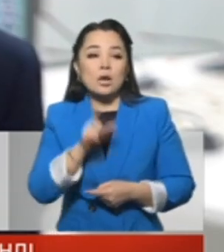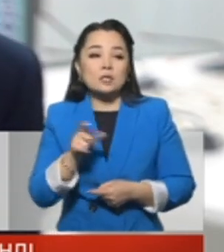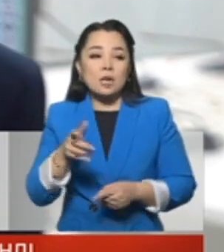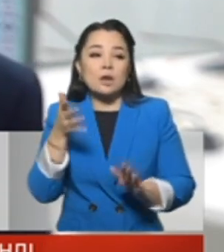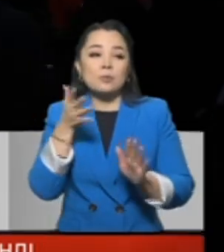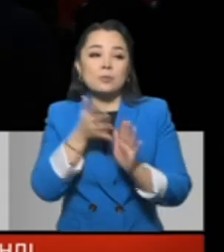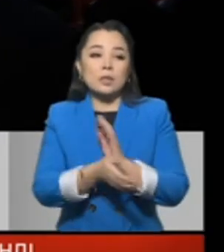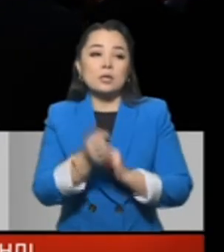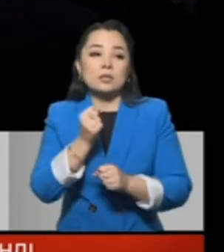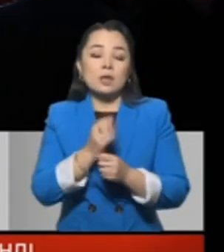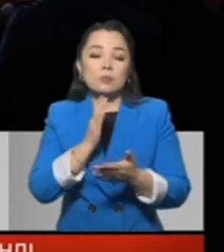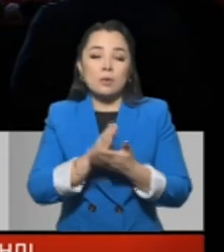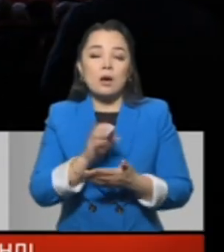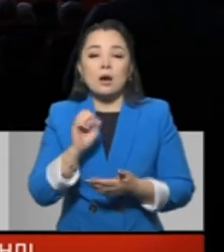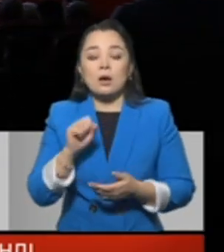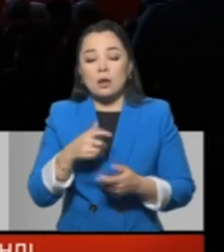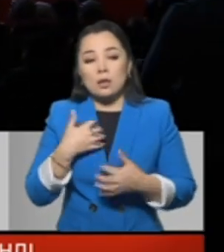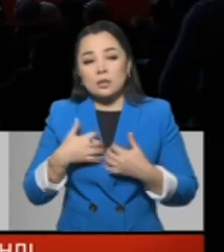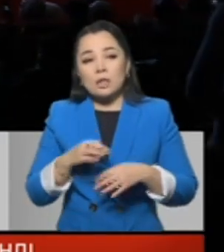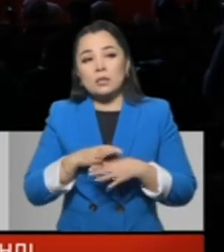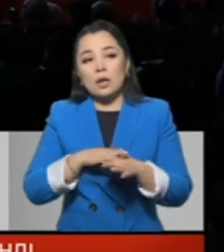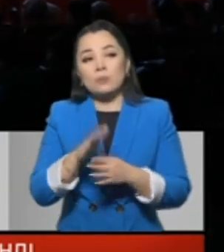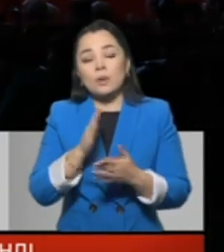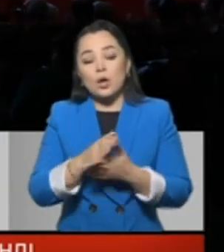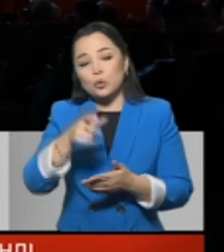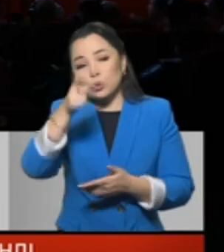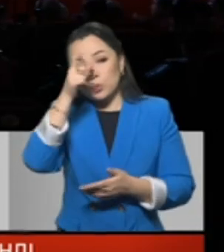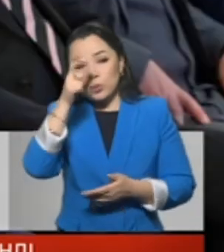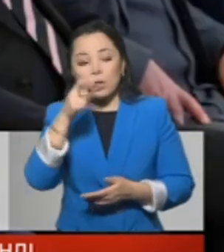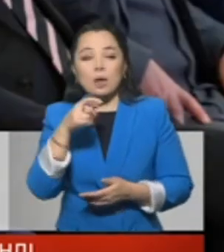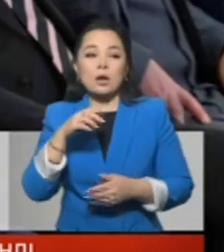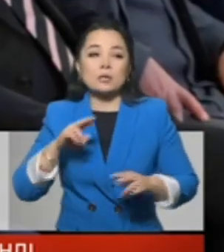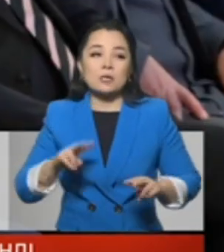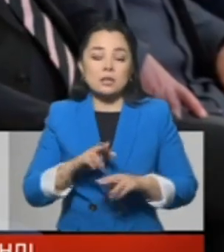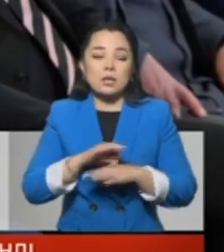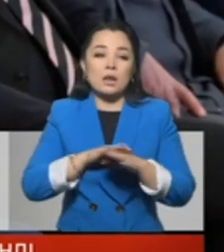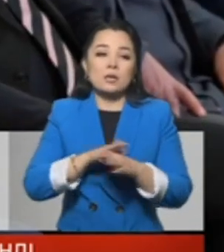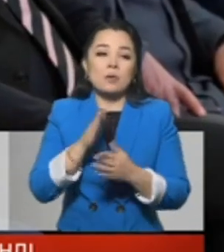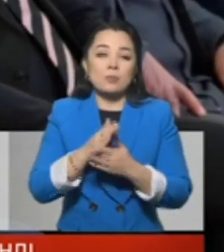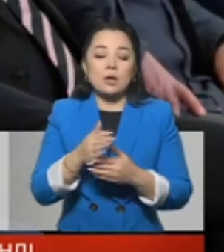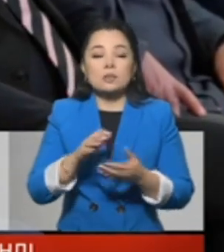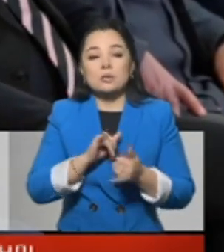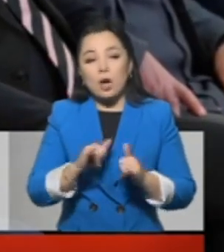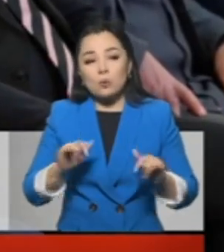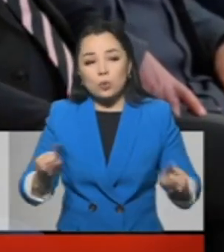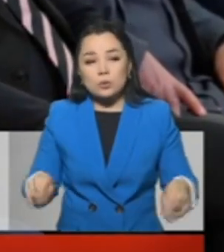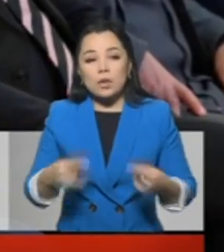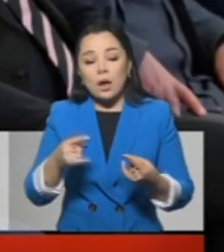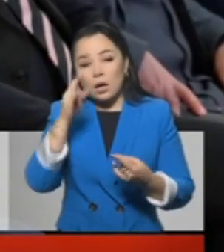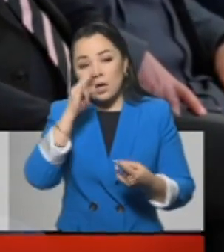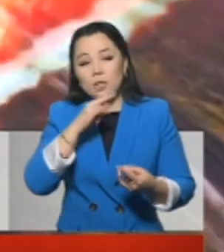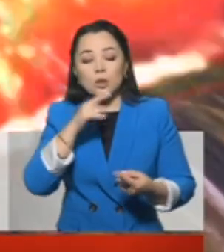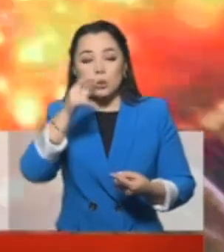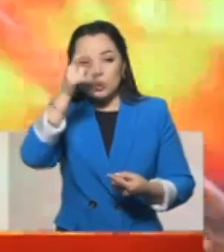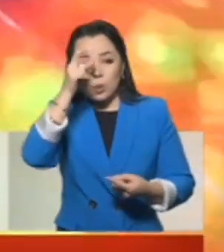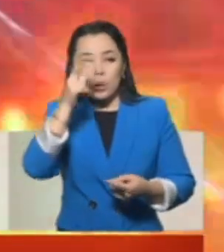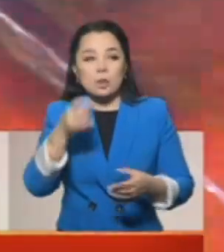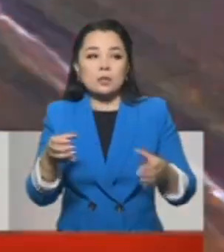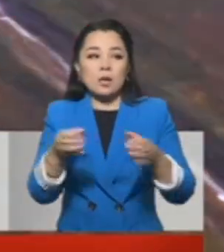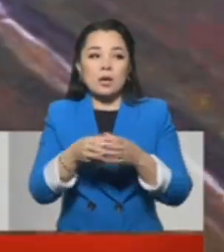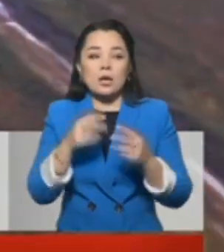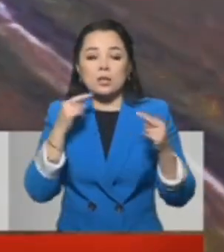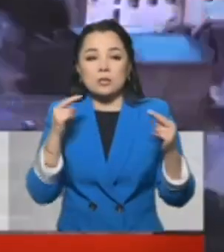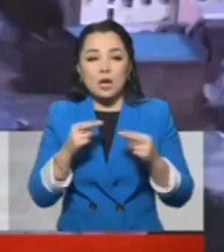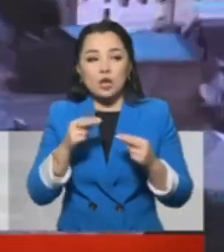бойына сіңірдіру. Ахысқа Қазақстан мен Түркия арасындағы мәдени байланыстарды дамытуға да айрықша үлес қосып келеді. Қазақ-түрік бауырластығының дәлелі